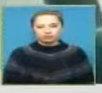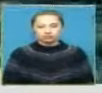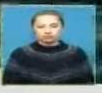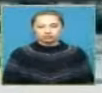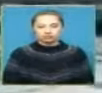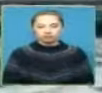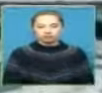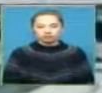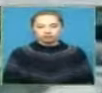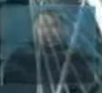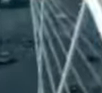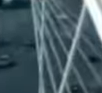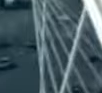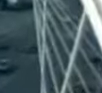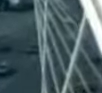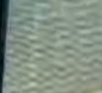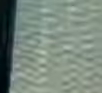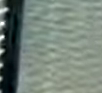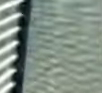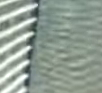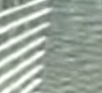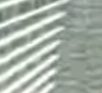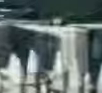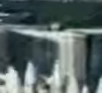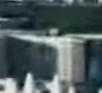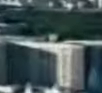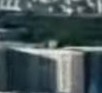Гүлсанат Қалмырзақызы, Руслан Достаев, Олжас Байтуов, оңтүстік ақпарат.